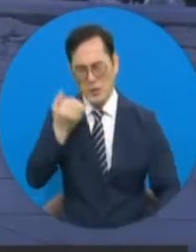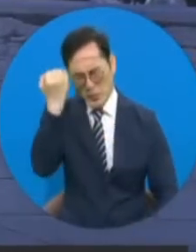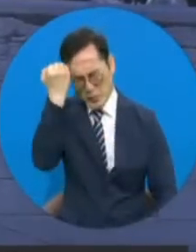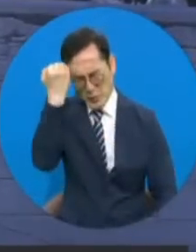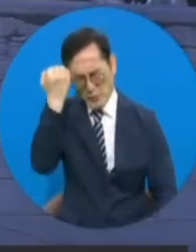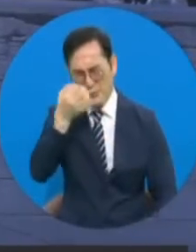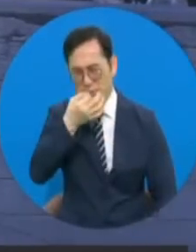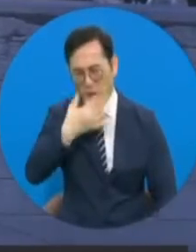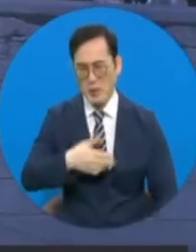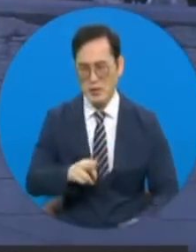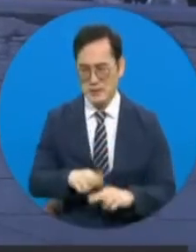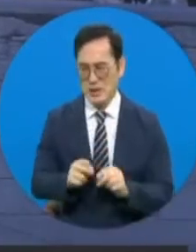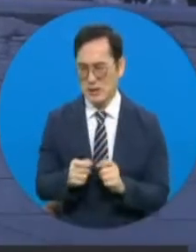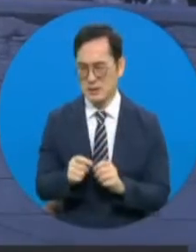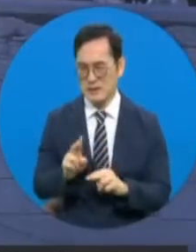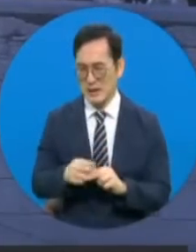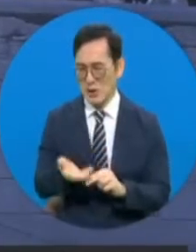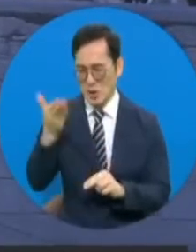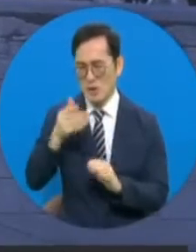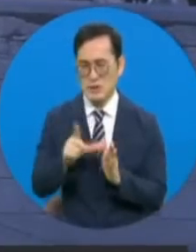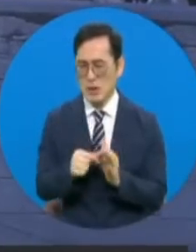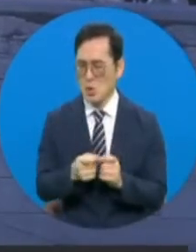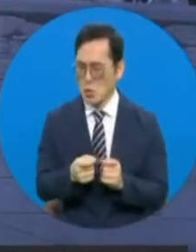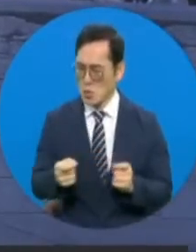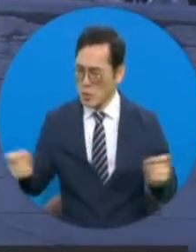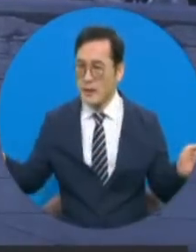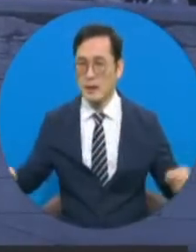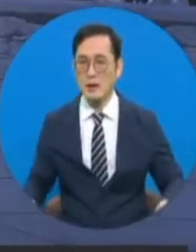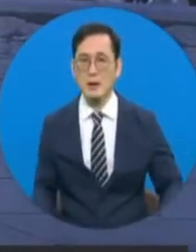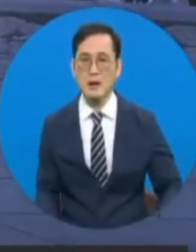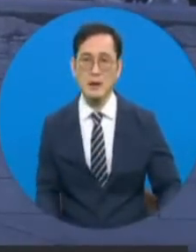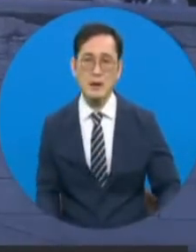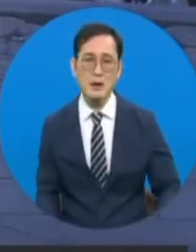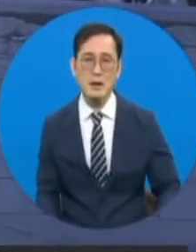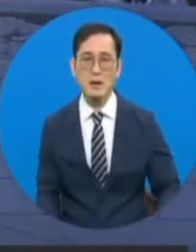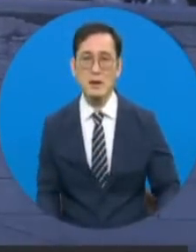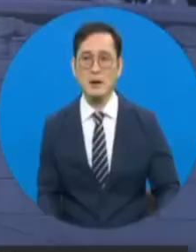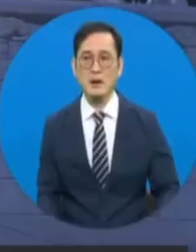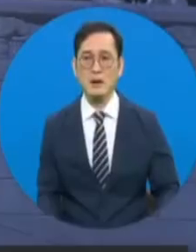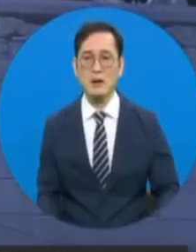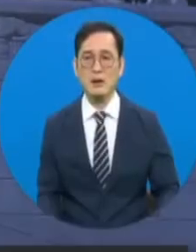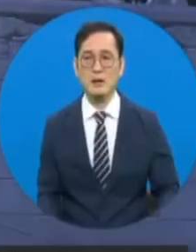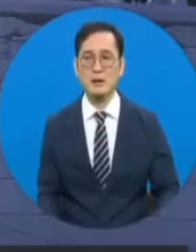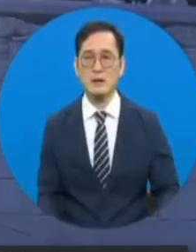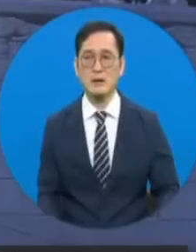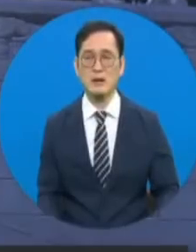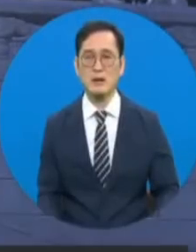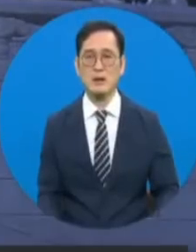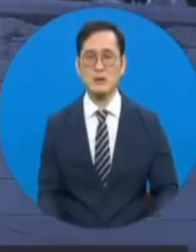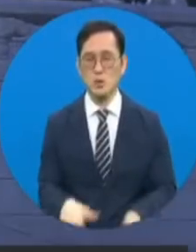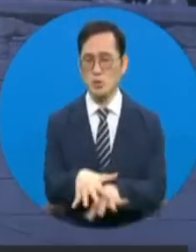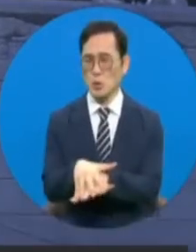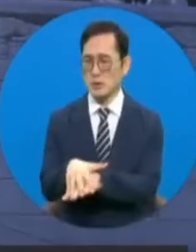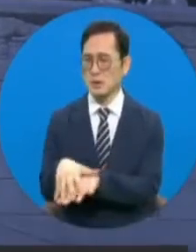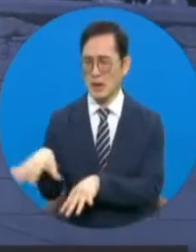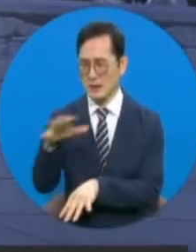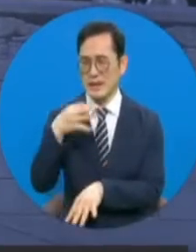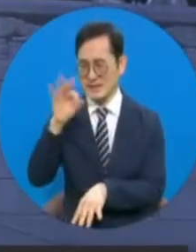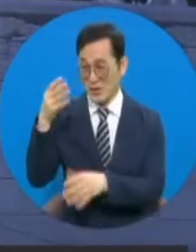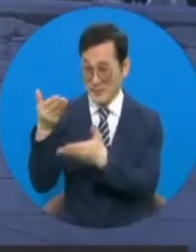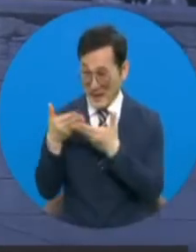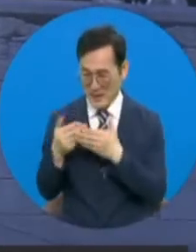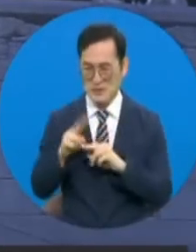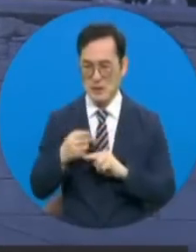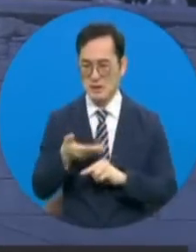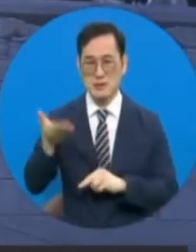시간이 축적돼야만 그리고 또 그 과정에서 위아래 많은 조직원들에게 인정을 받아야 승진이